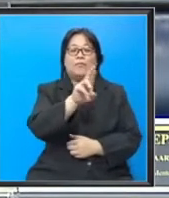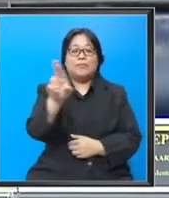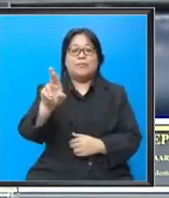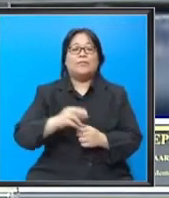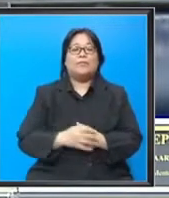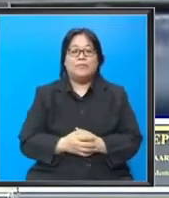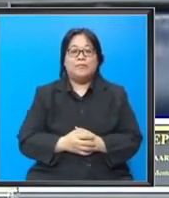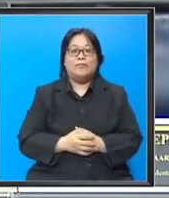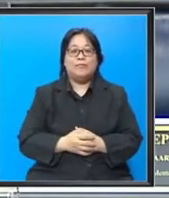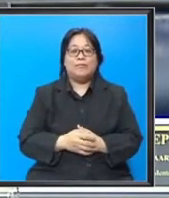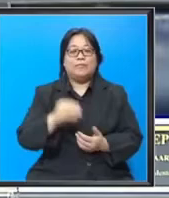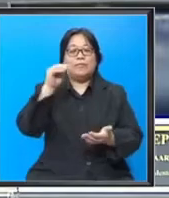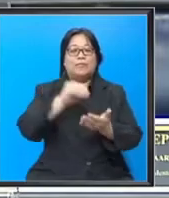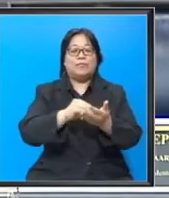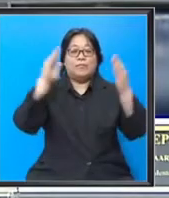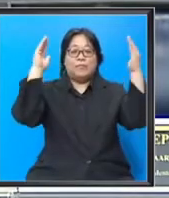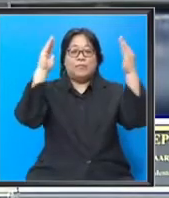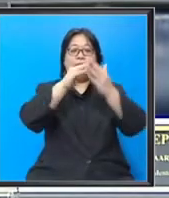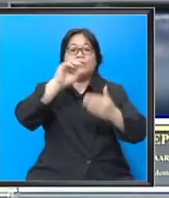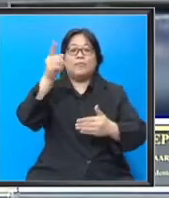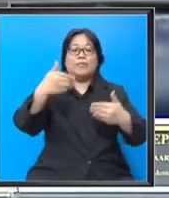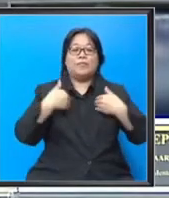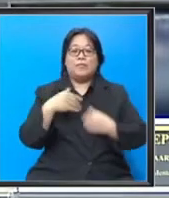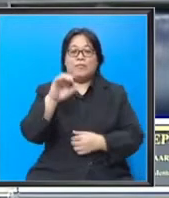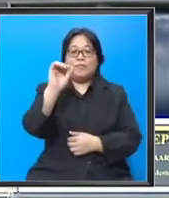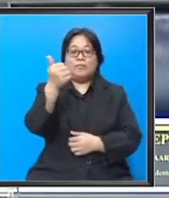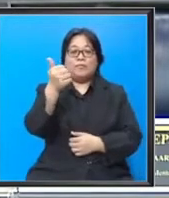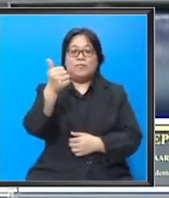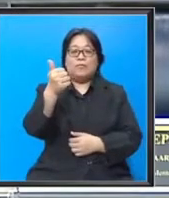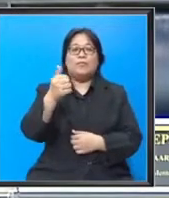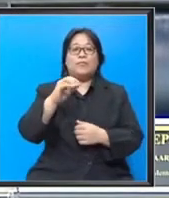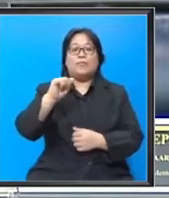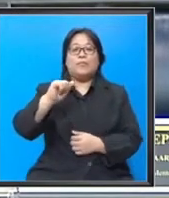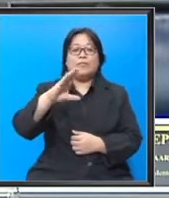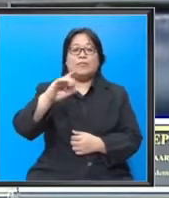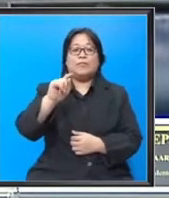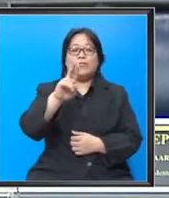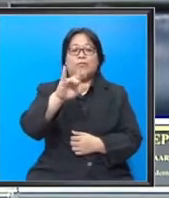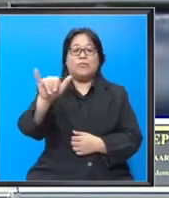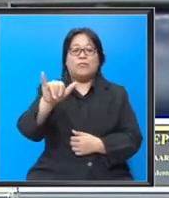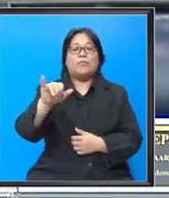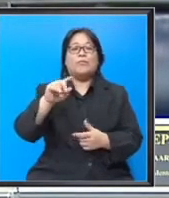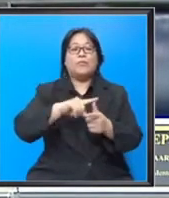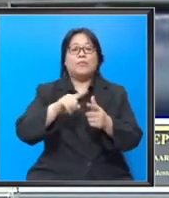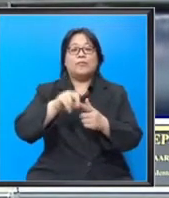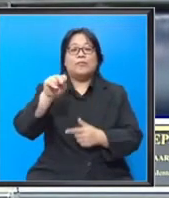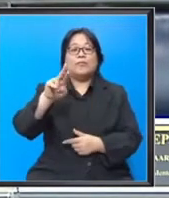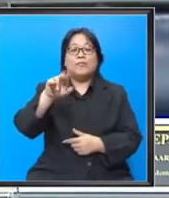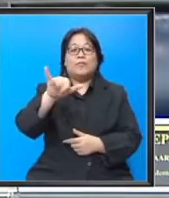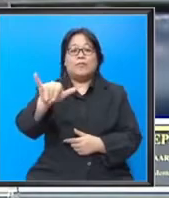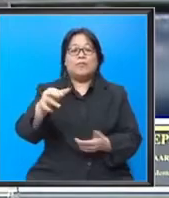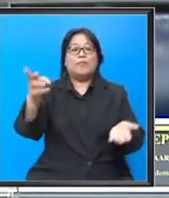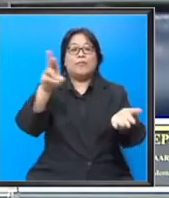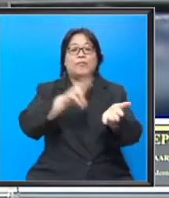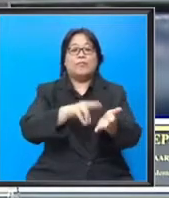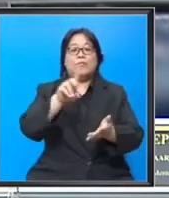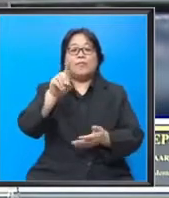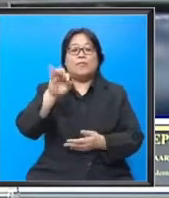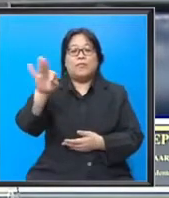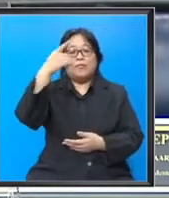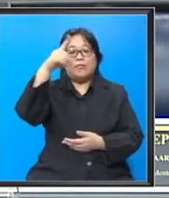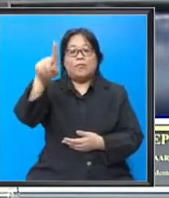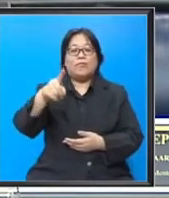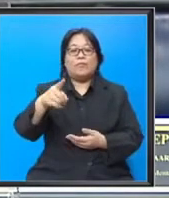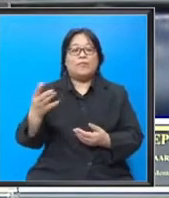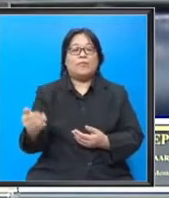rupiah di negeri Pahang saja terdapat 10 buah hatchery ataupun Nasri yang berdaftar dengan di of bagi